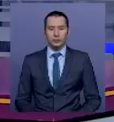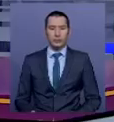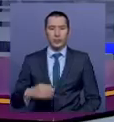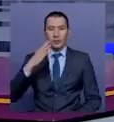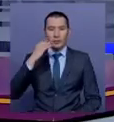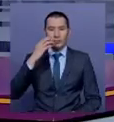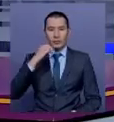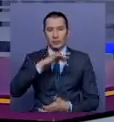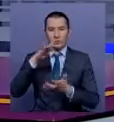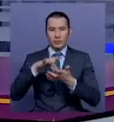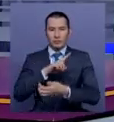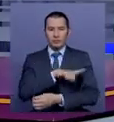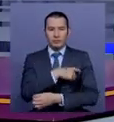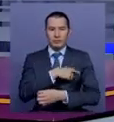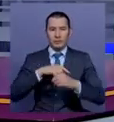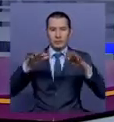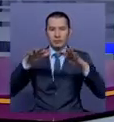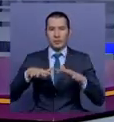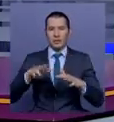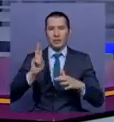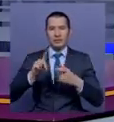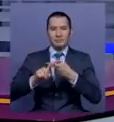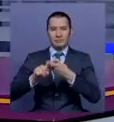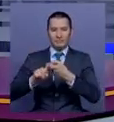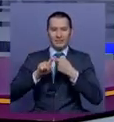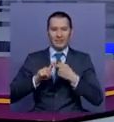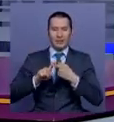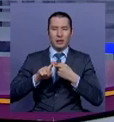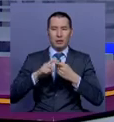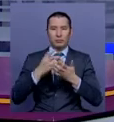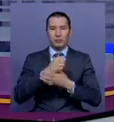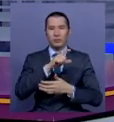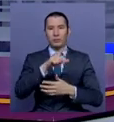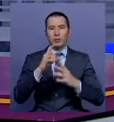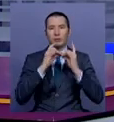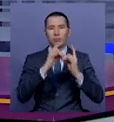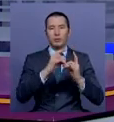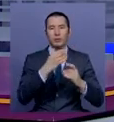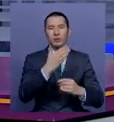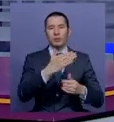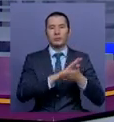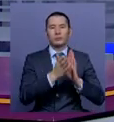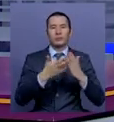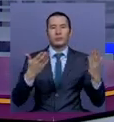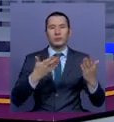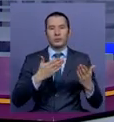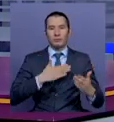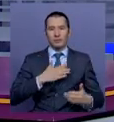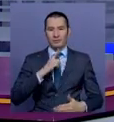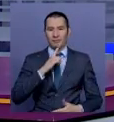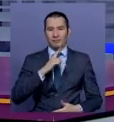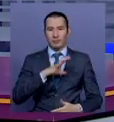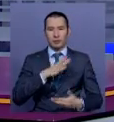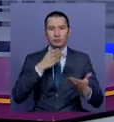Алматыда қалалық клиникалық жұқпалы аурулар ауруханасында жатқан науқастардың бірі хал жағдайы туралы біздің тілшілерге айтып берді.